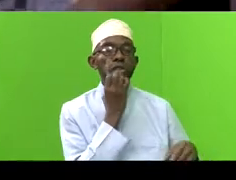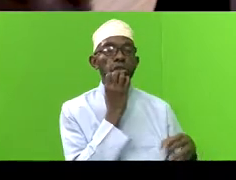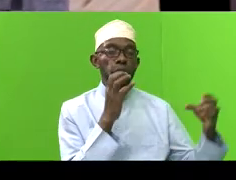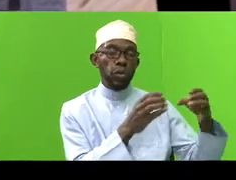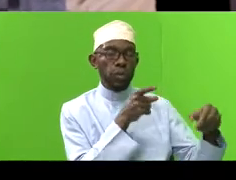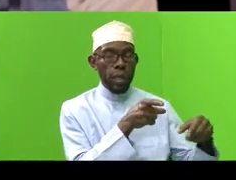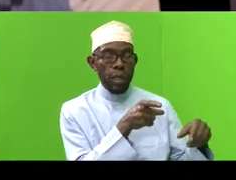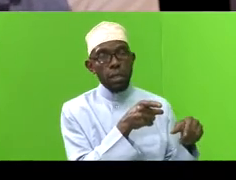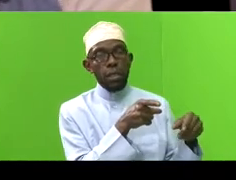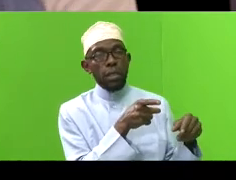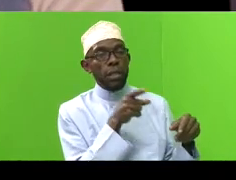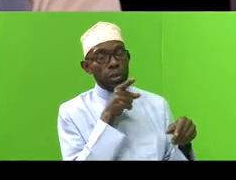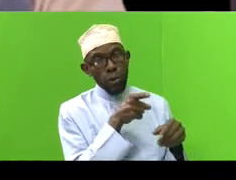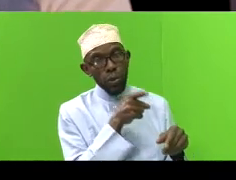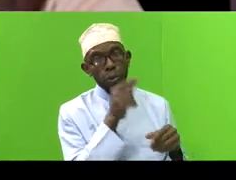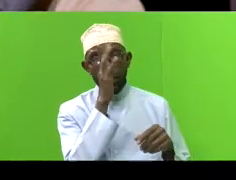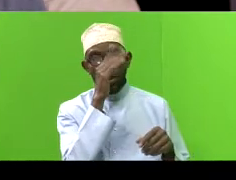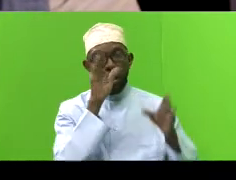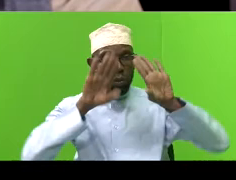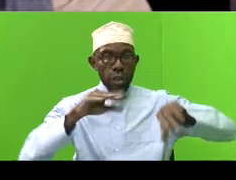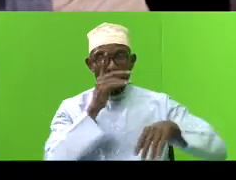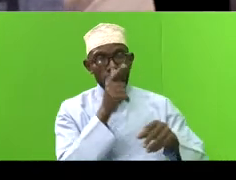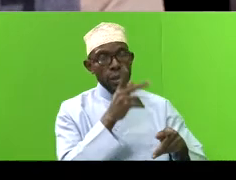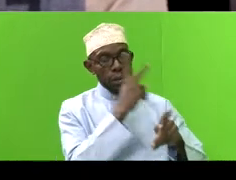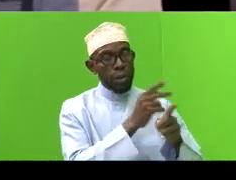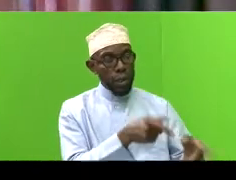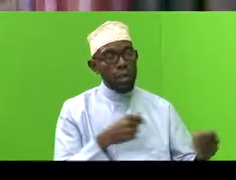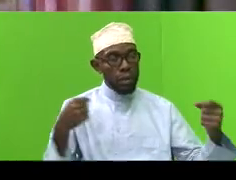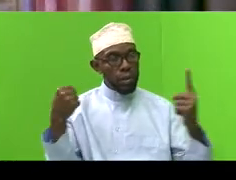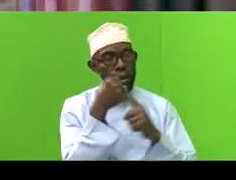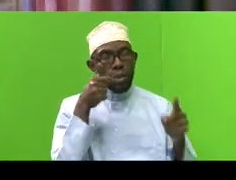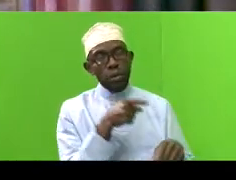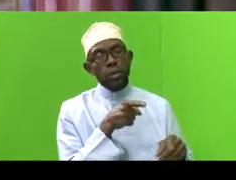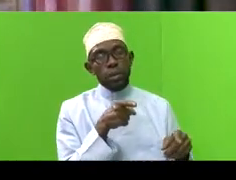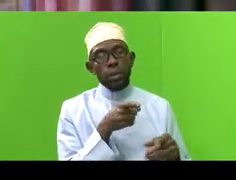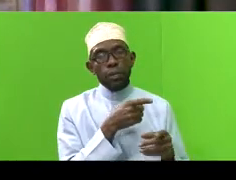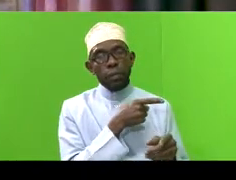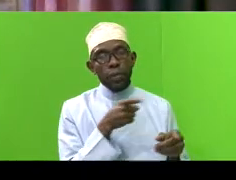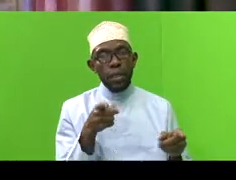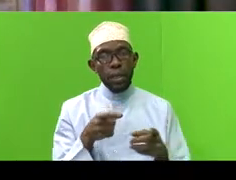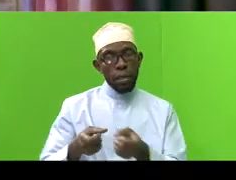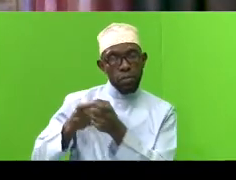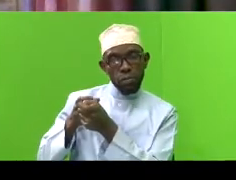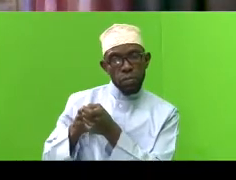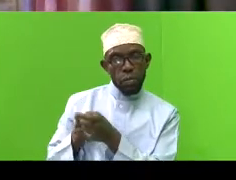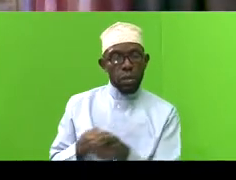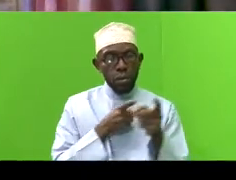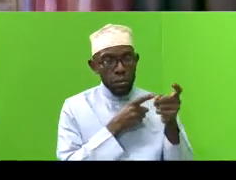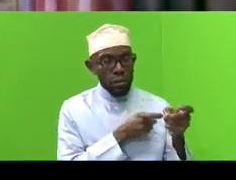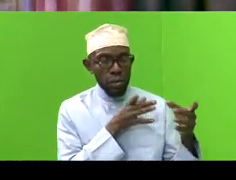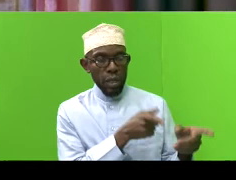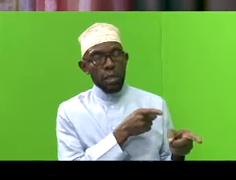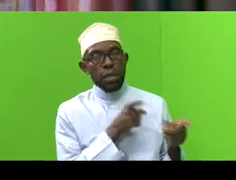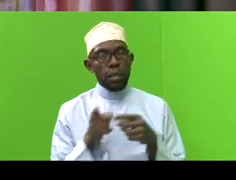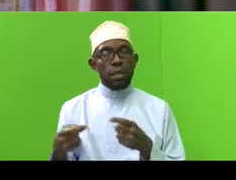sasa mmedanganywa na wale, wanataka tu mweke silaha chini mwawavamie. Shaona. Sasa hawa wakawa wameshika silaha, na hawa wameshika silaha,